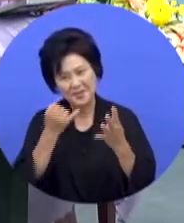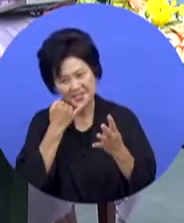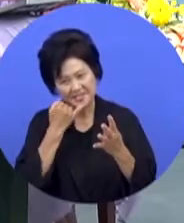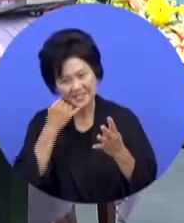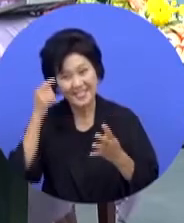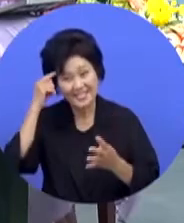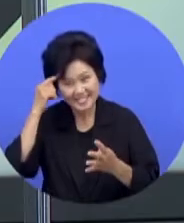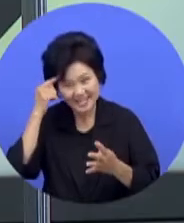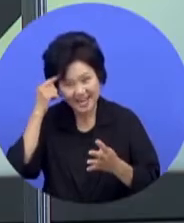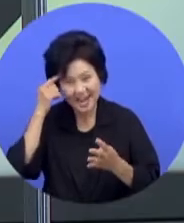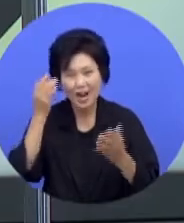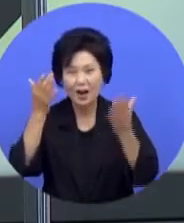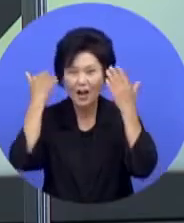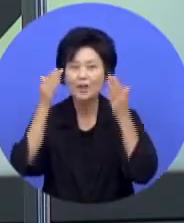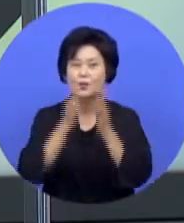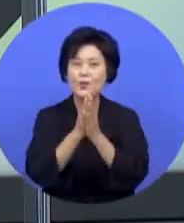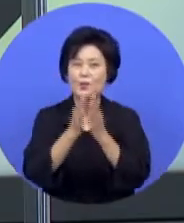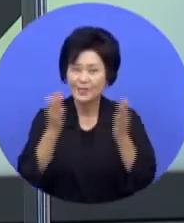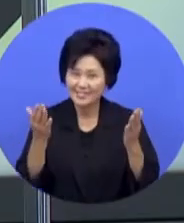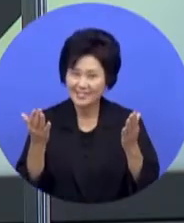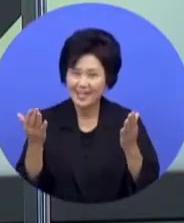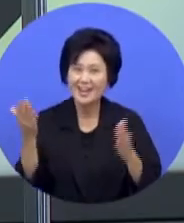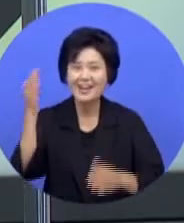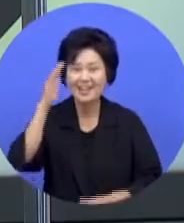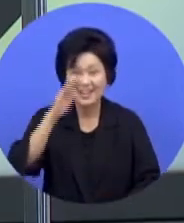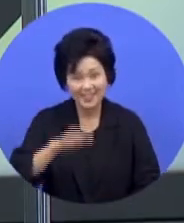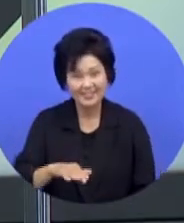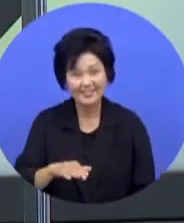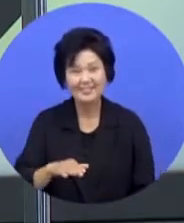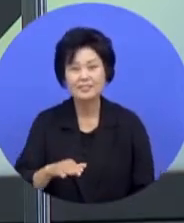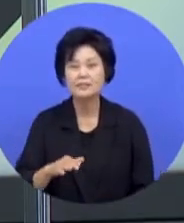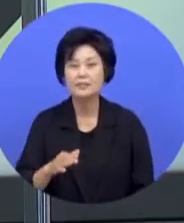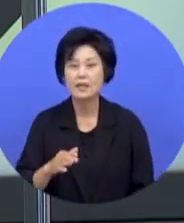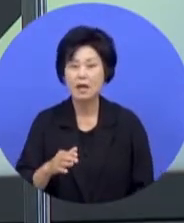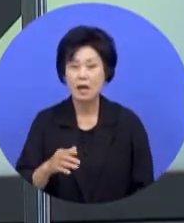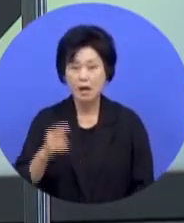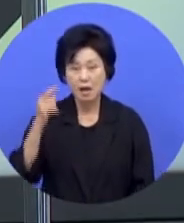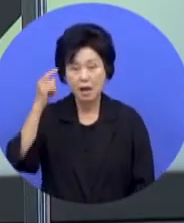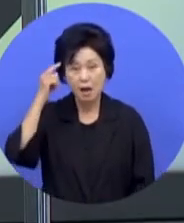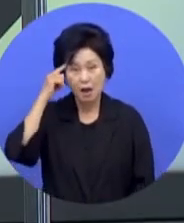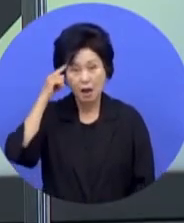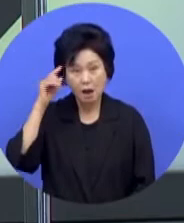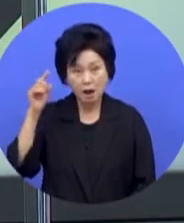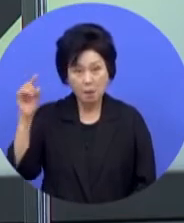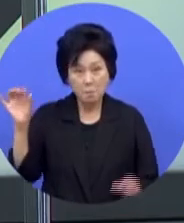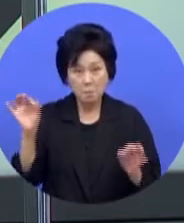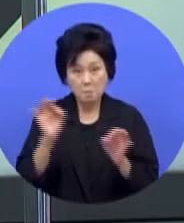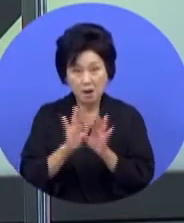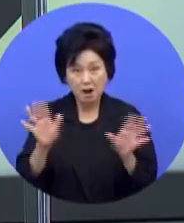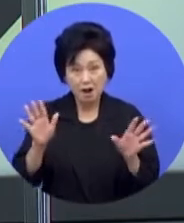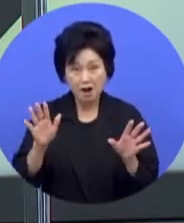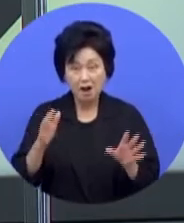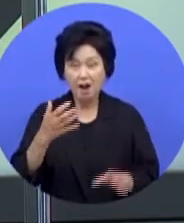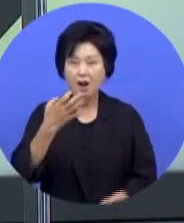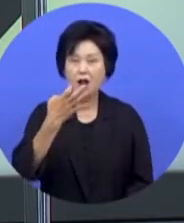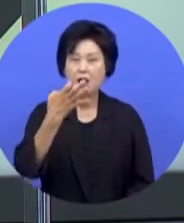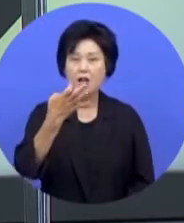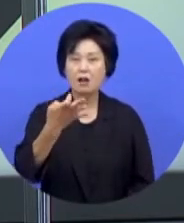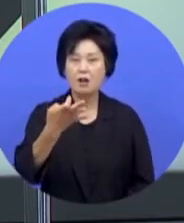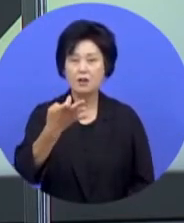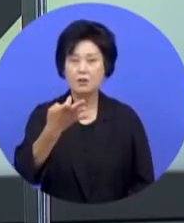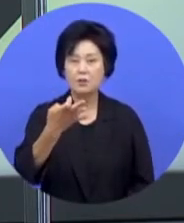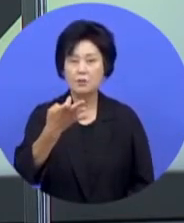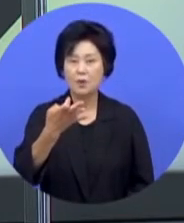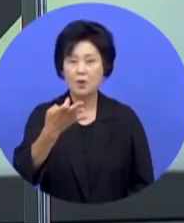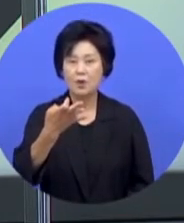그냥 완전 적자죠. 그런데 생각지도 않게 18명이 첫 해 응시를 한 거예요.